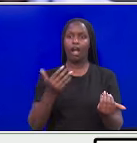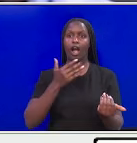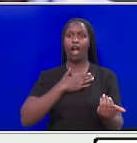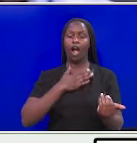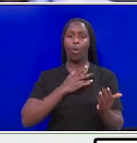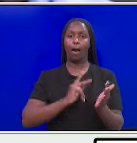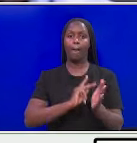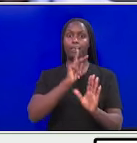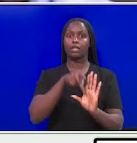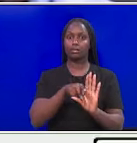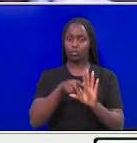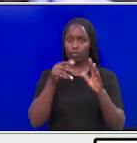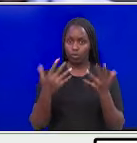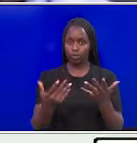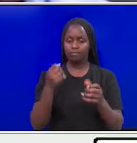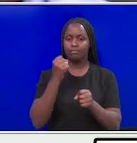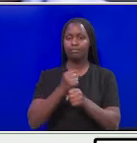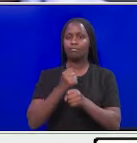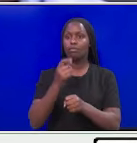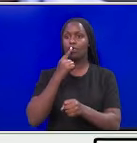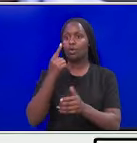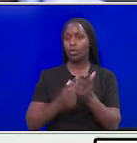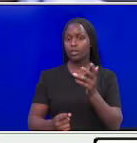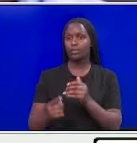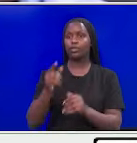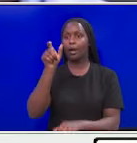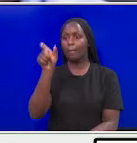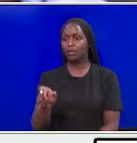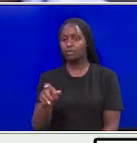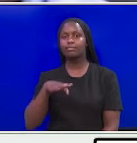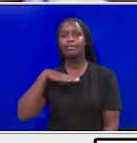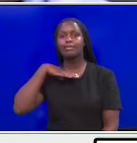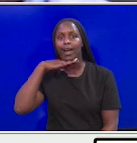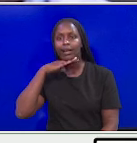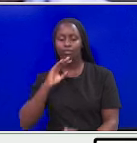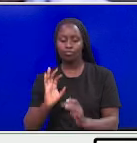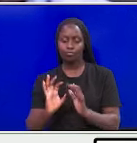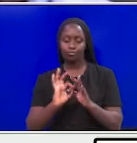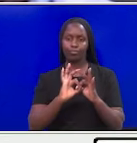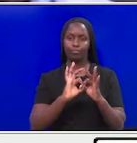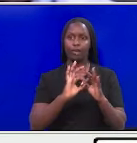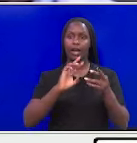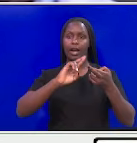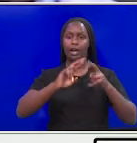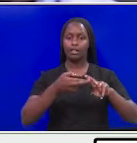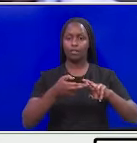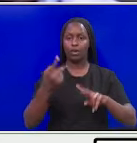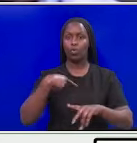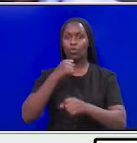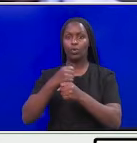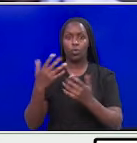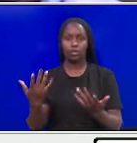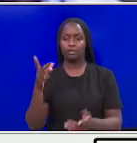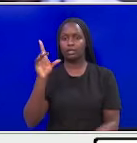is ensuring that the dead get united to their relatives, we are going to do what is called